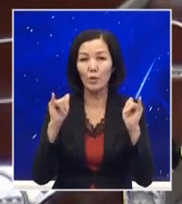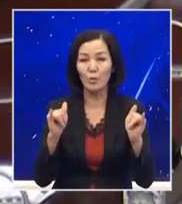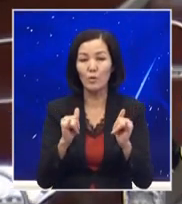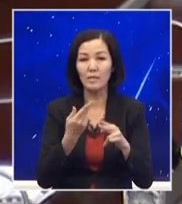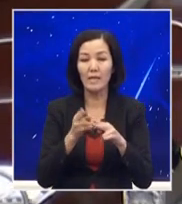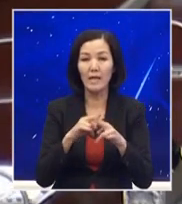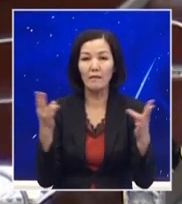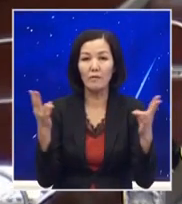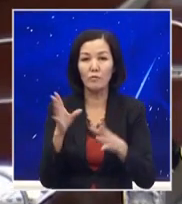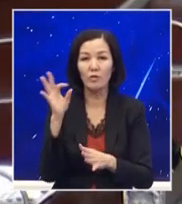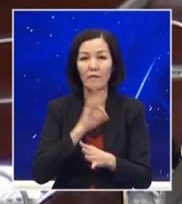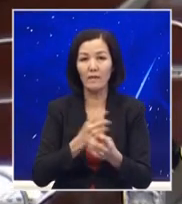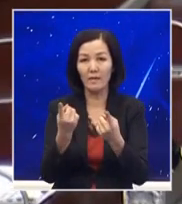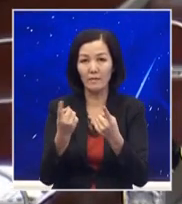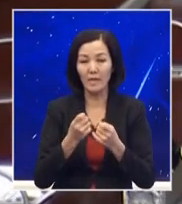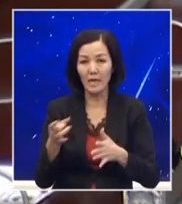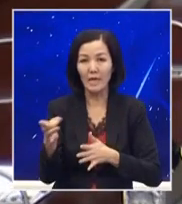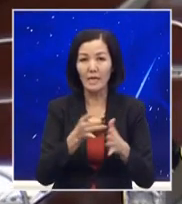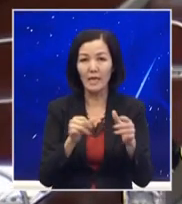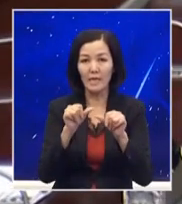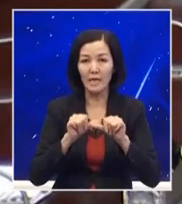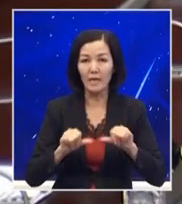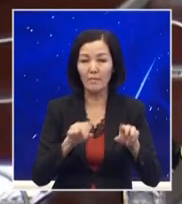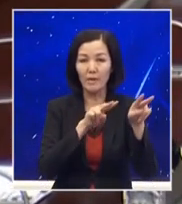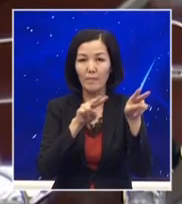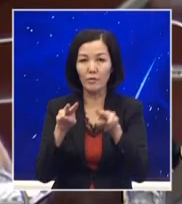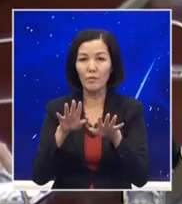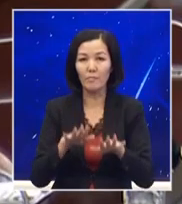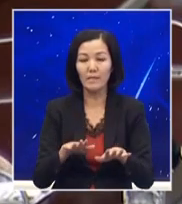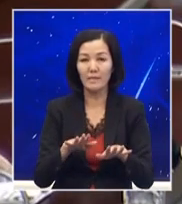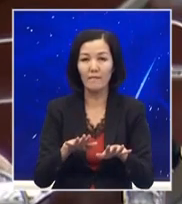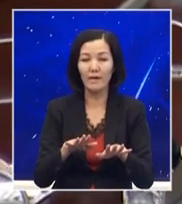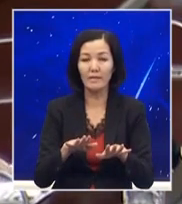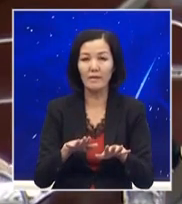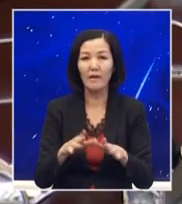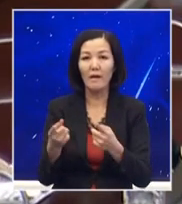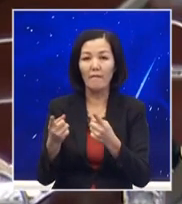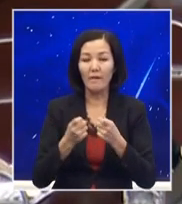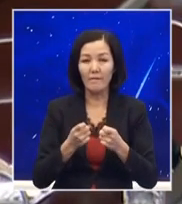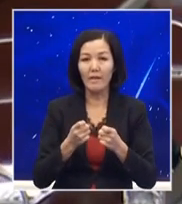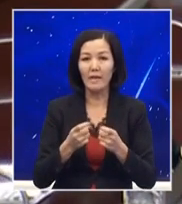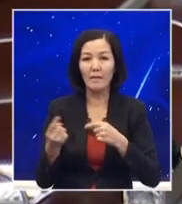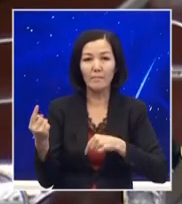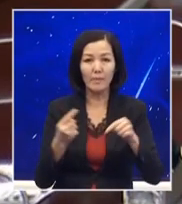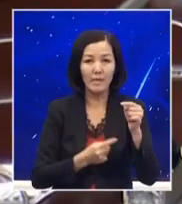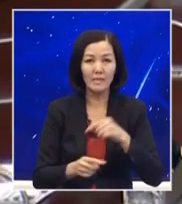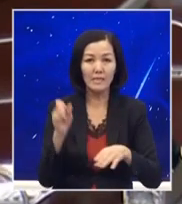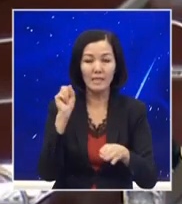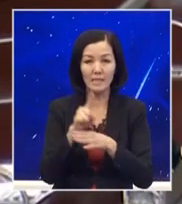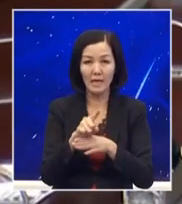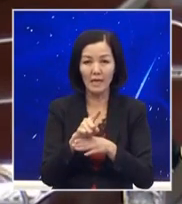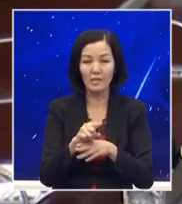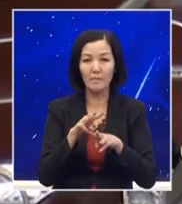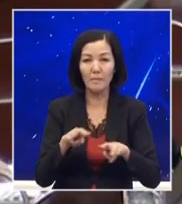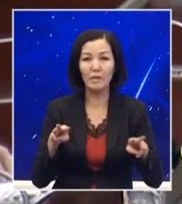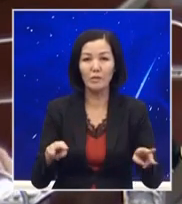следует эффективно задействовать площадку региональных комиссий по контролю местного содержания, вовлекать региональный бизнес и ключевых заказчиков.